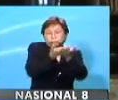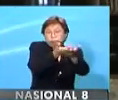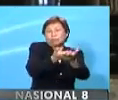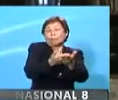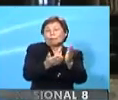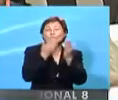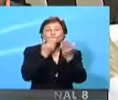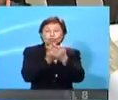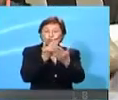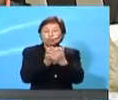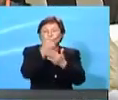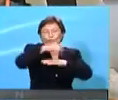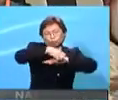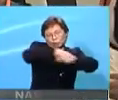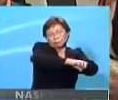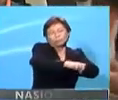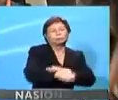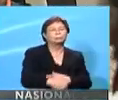ekspor.